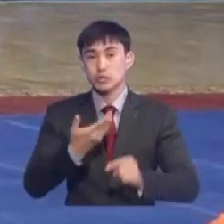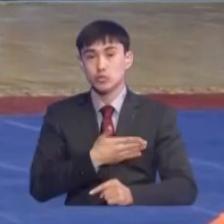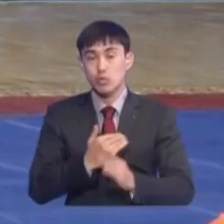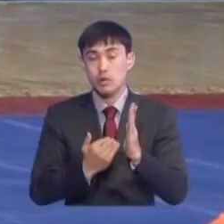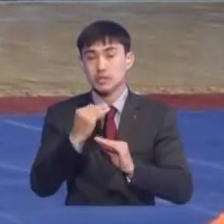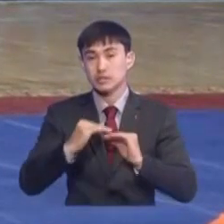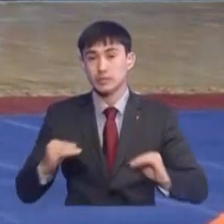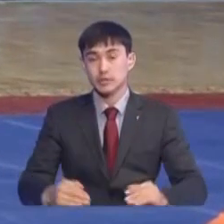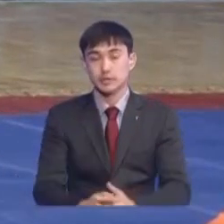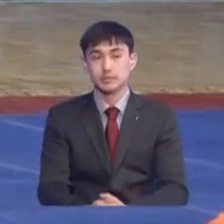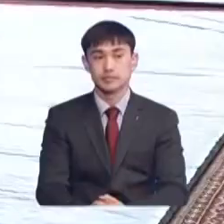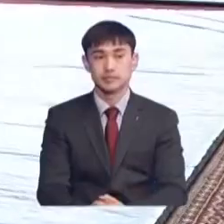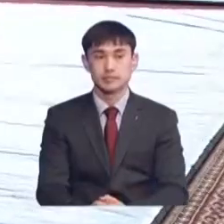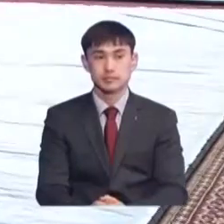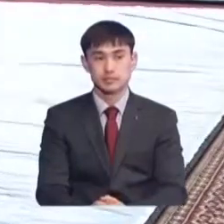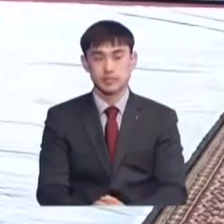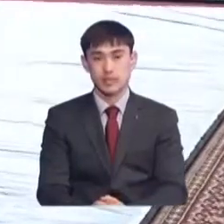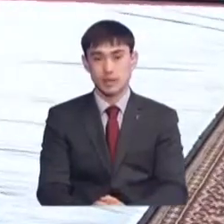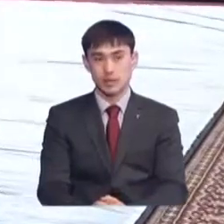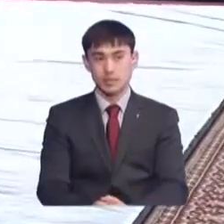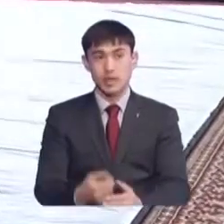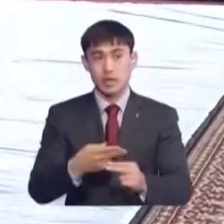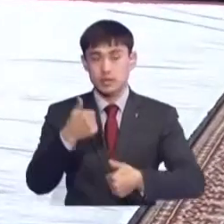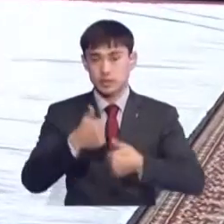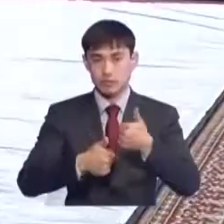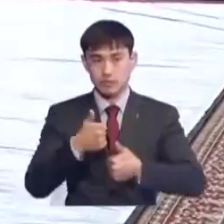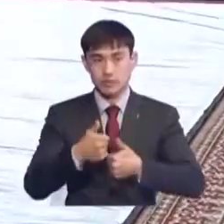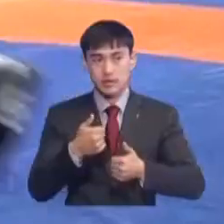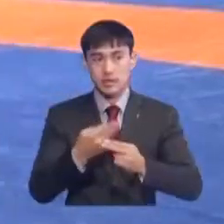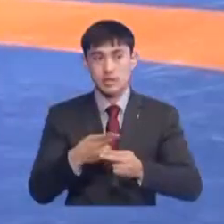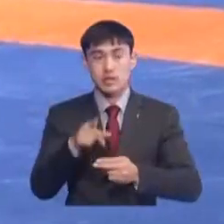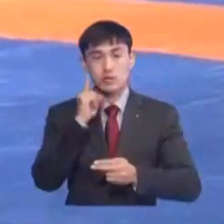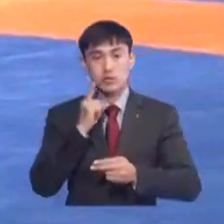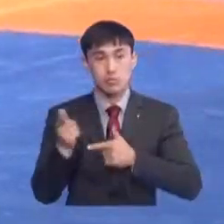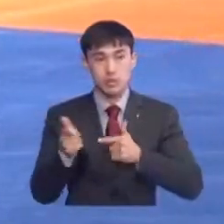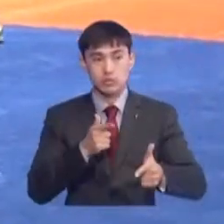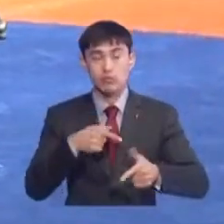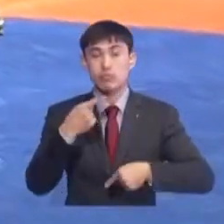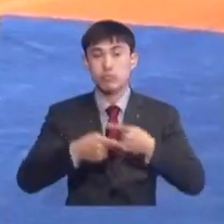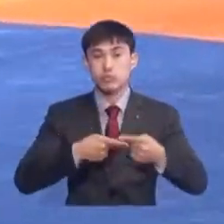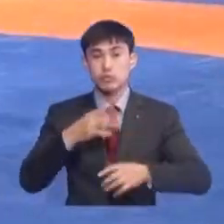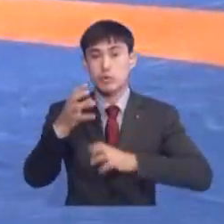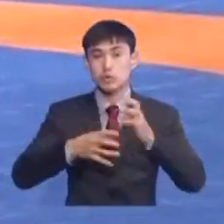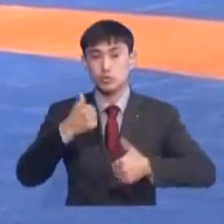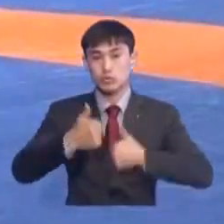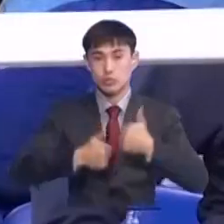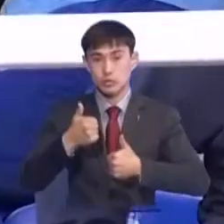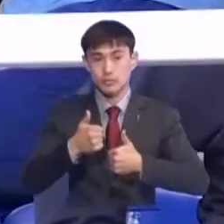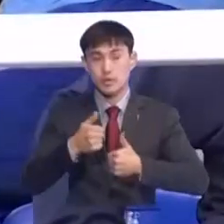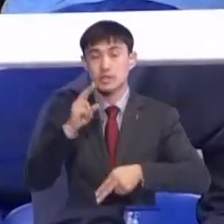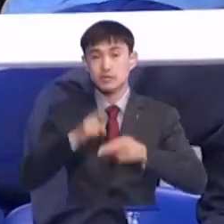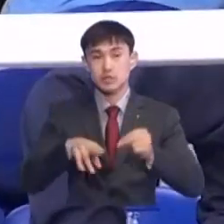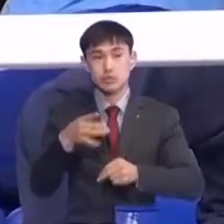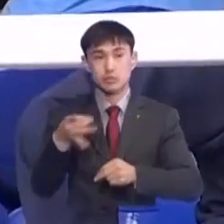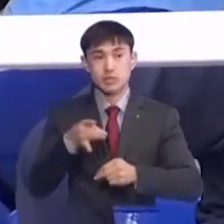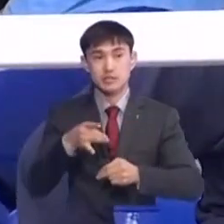подрастающего поколения стоит отметить что данные соревнования являются для юниоров подготовка к предстоящему международному турниру по завершению